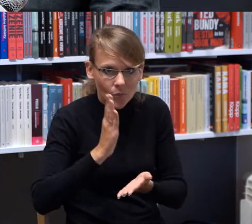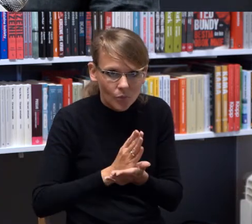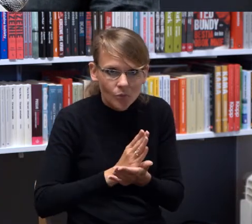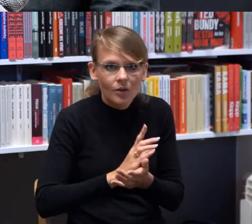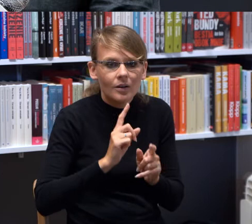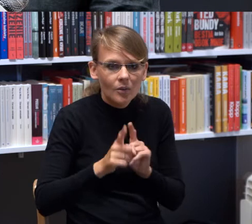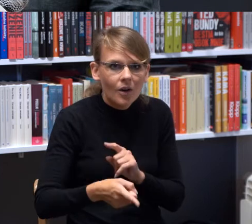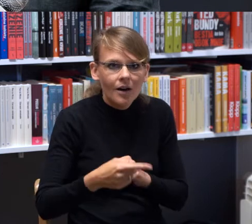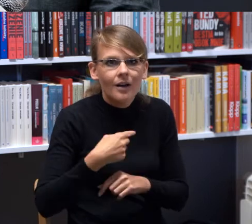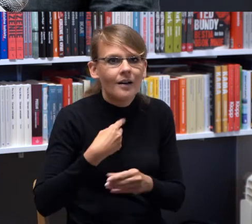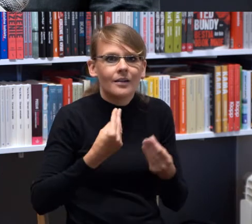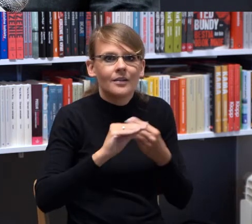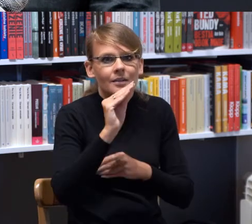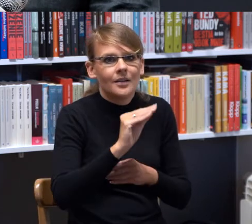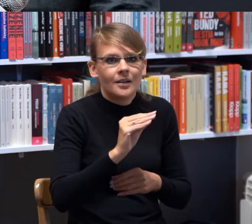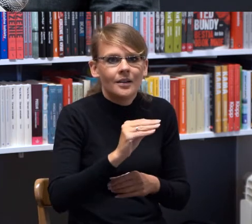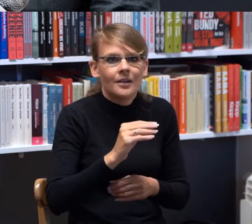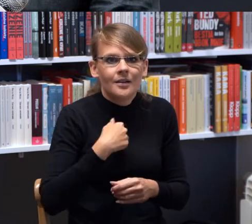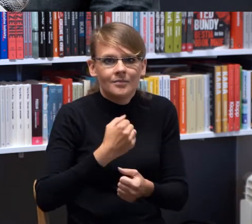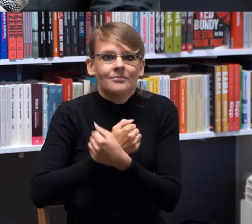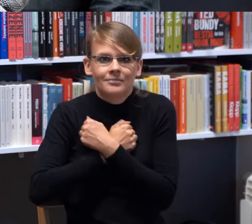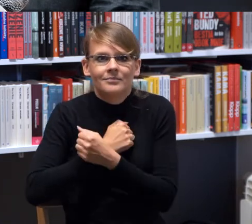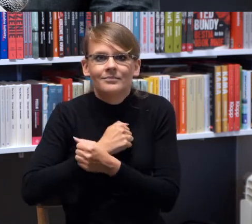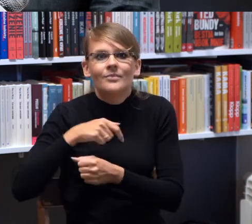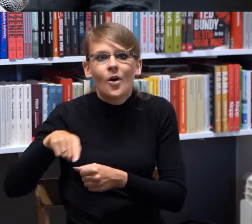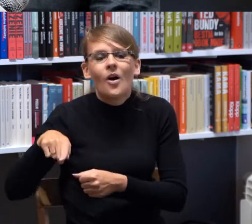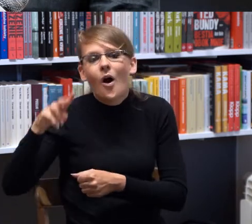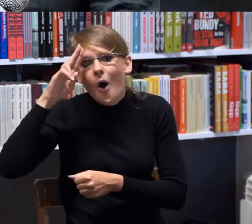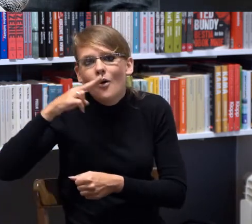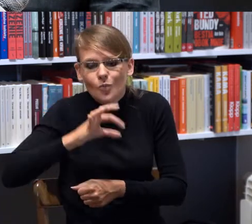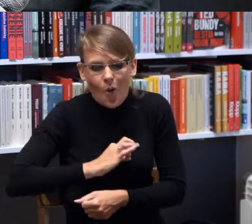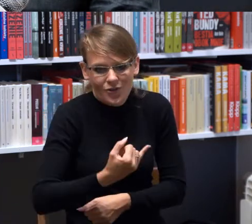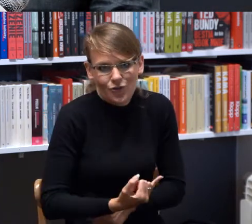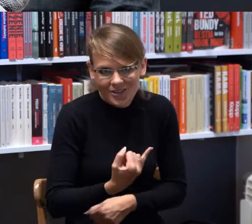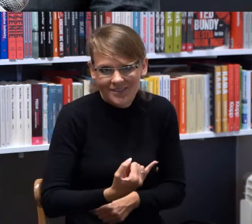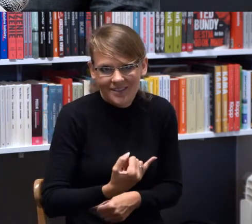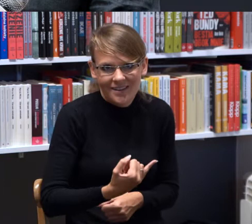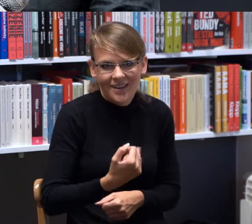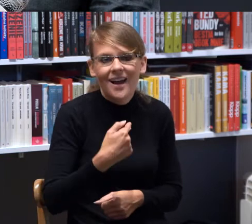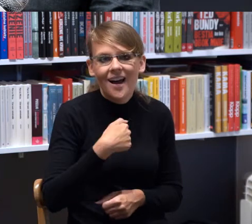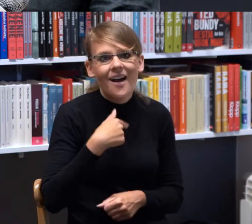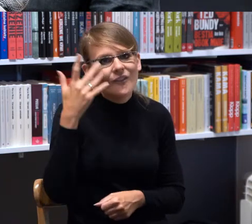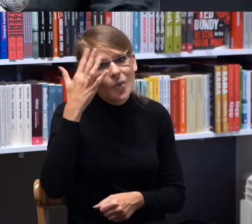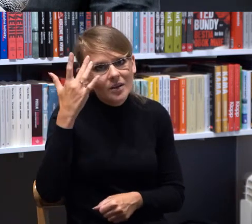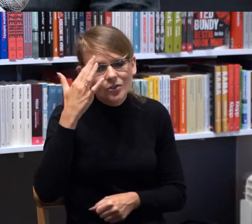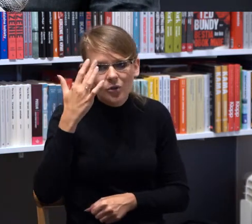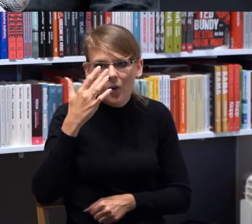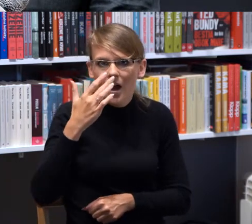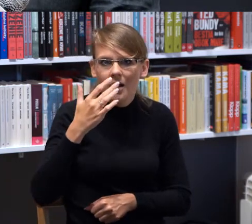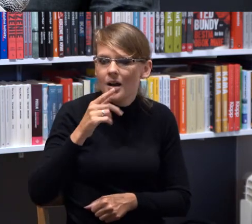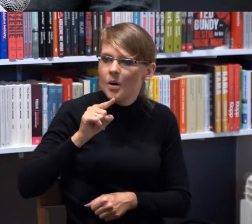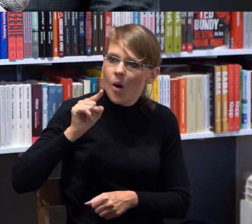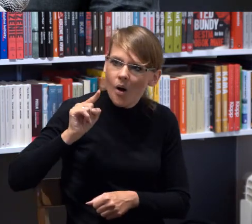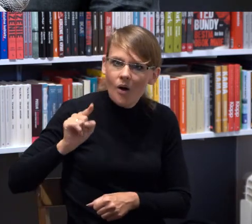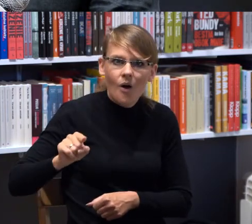jeszcze pogłębiła się miłość na przykład do ojca mojego dziecka. Bo wyobraziłam sobie, że on właściwie